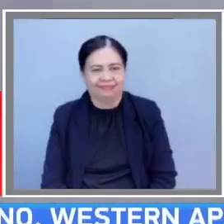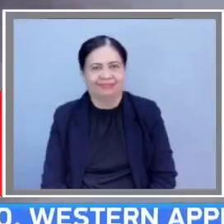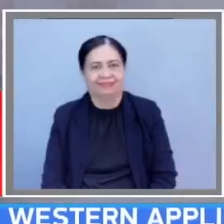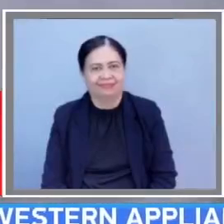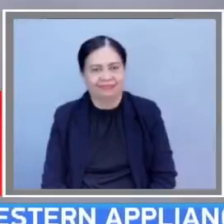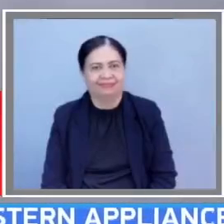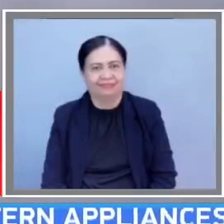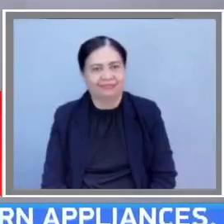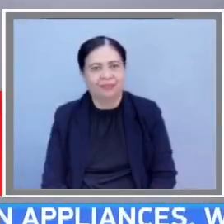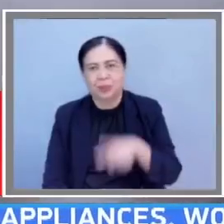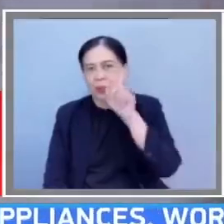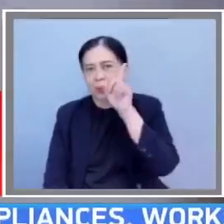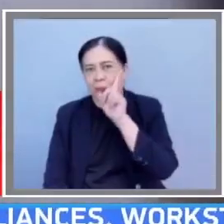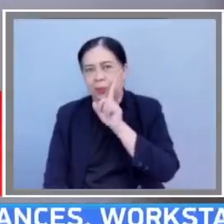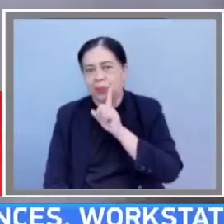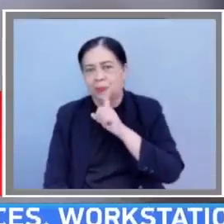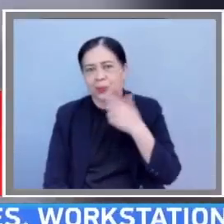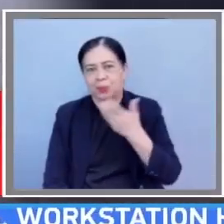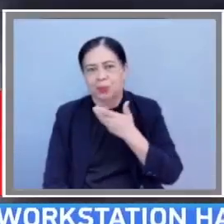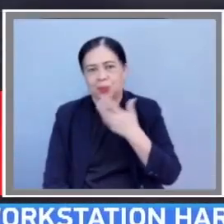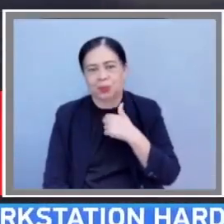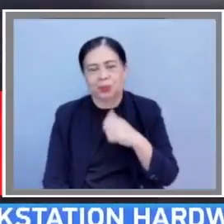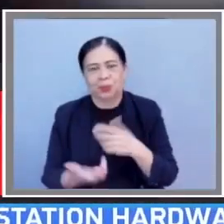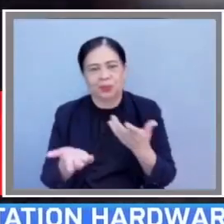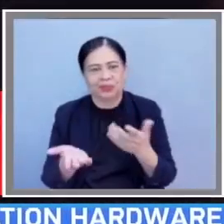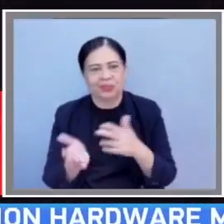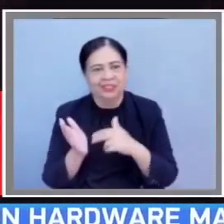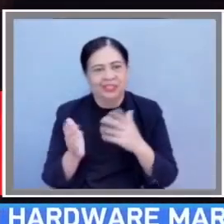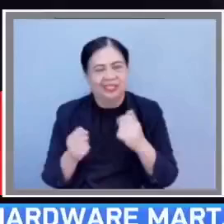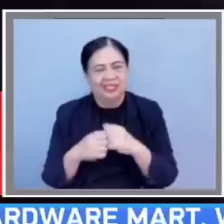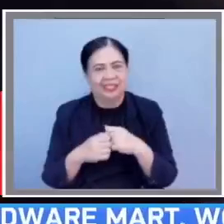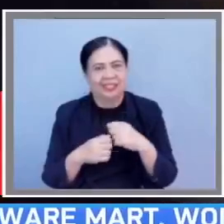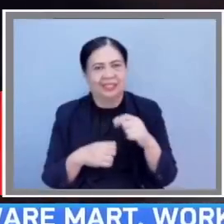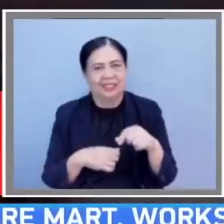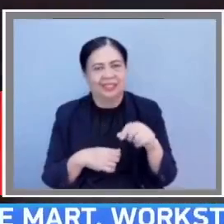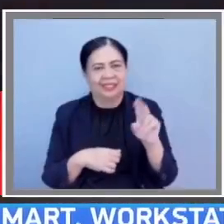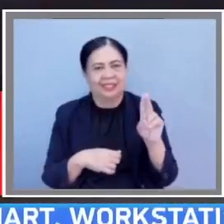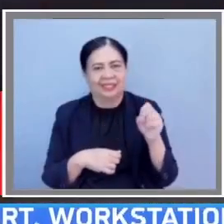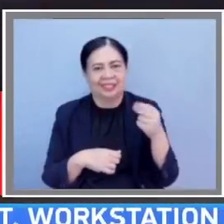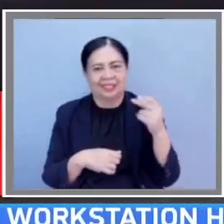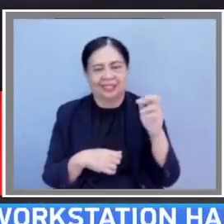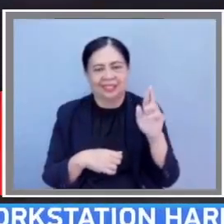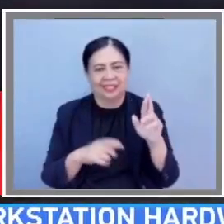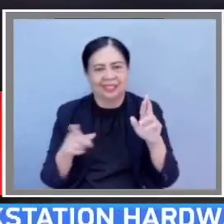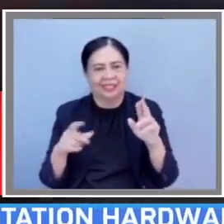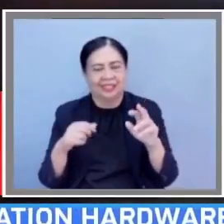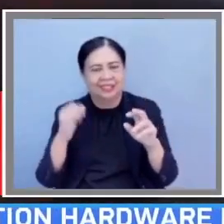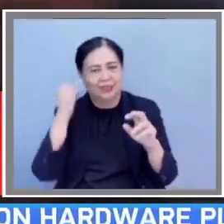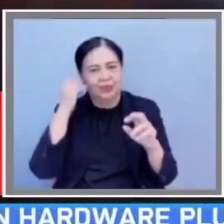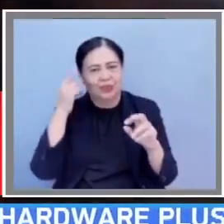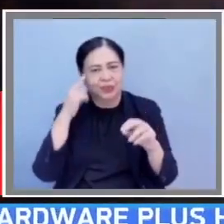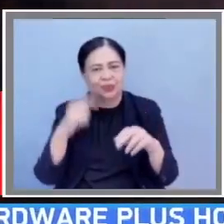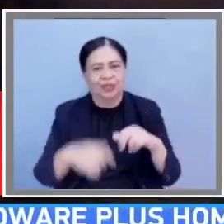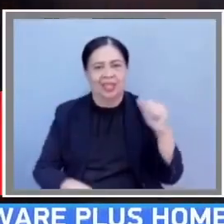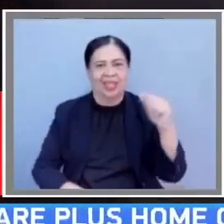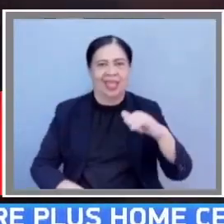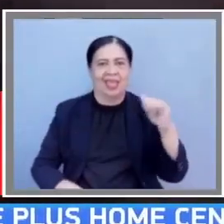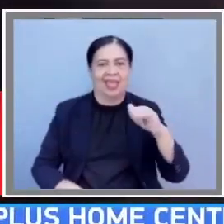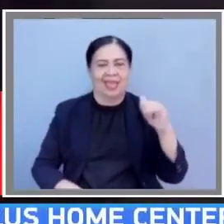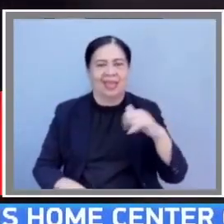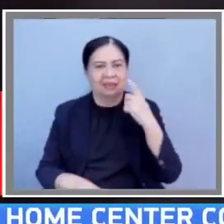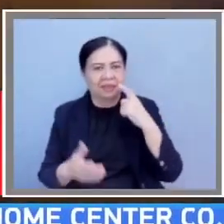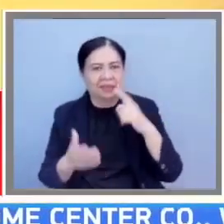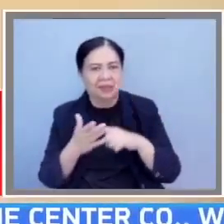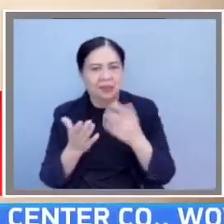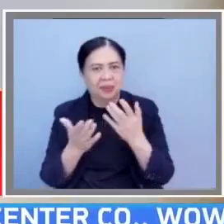Smooth like butter ang moves ni JK at Usher sa 2004 hit song na Yeah! Marami rin ang nakapansin sa new look